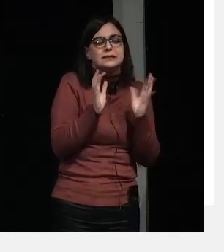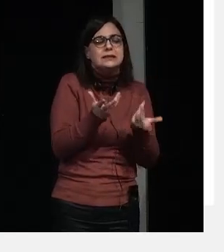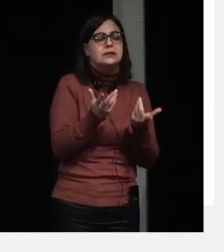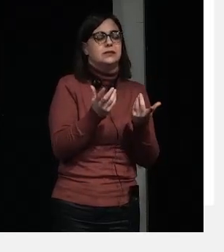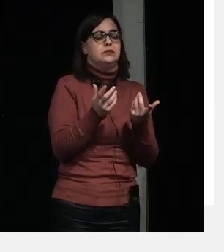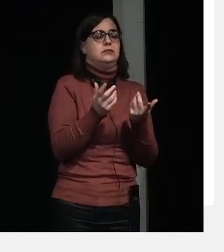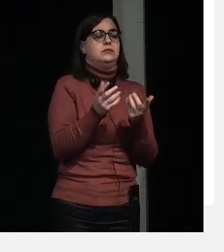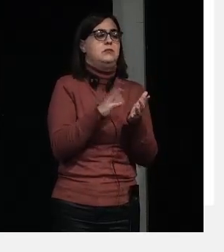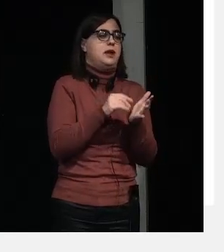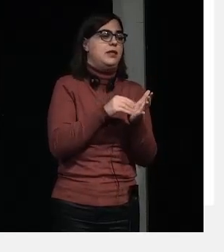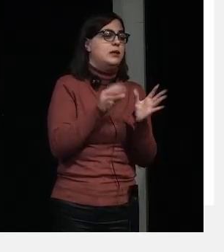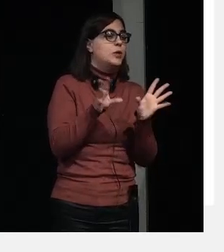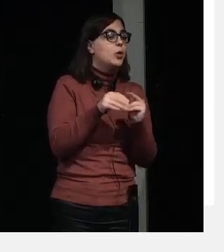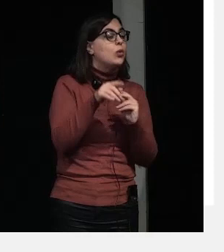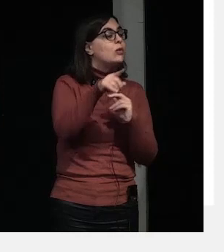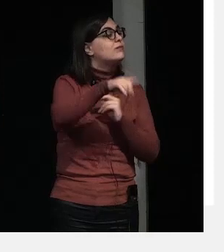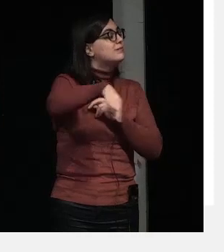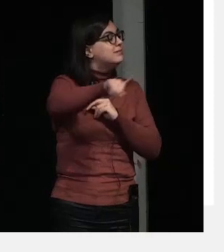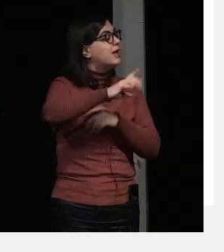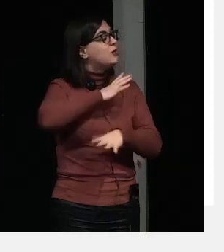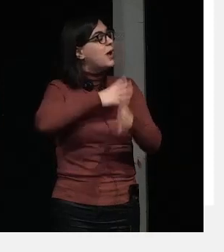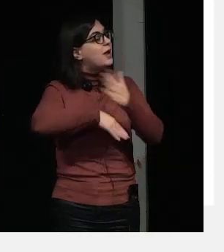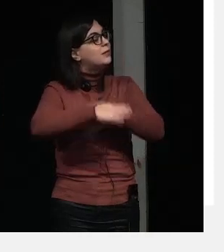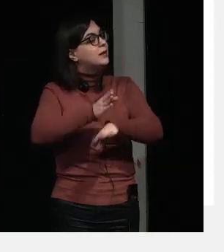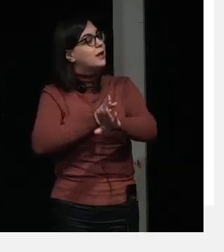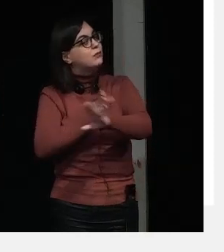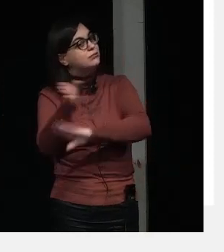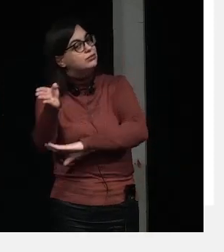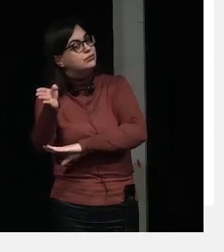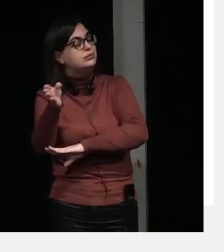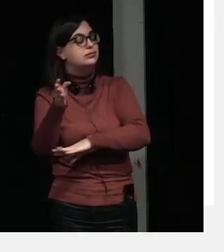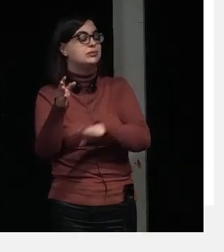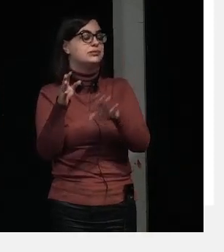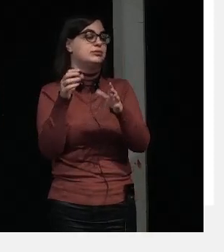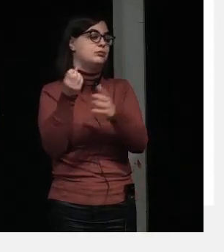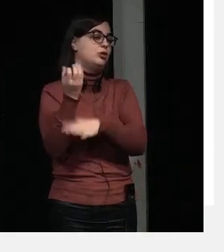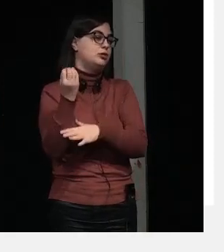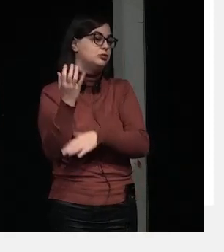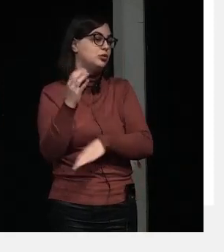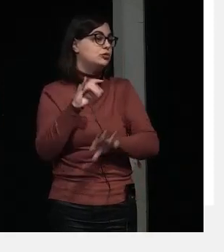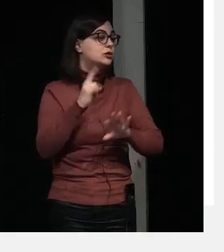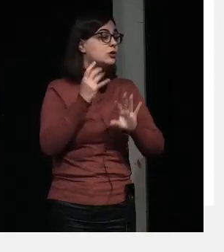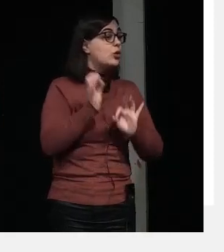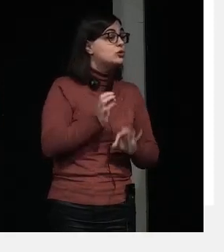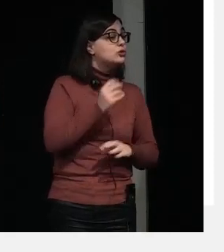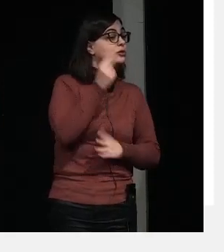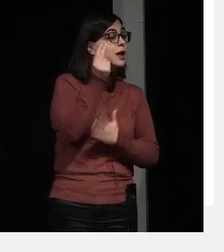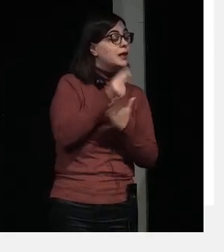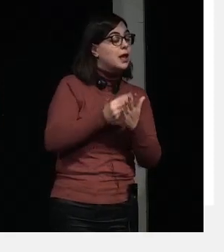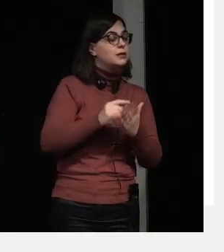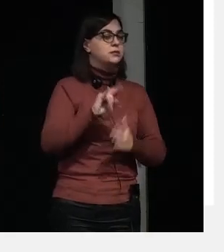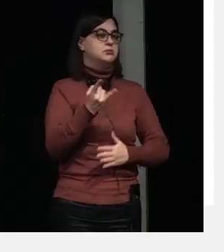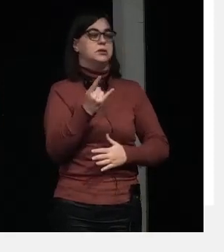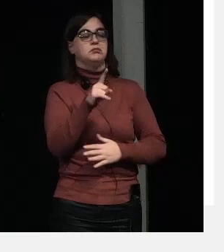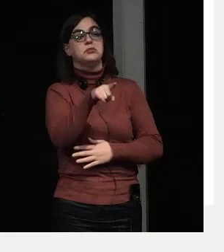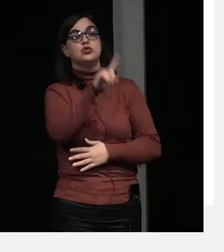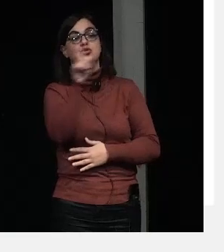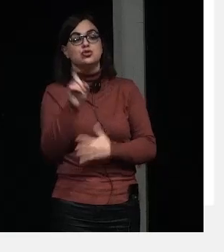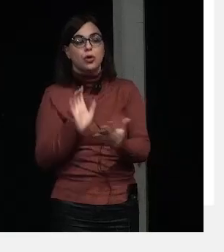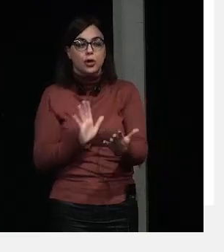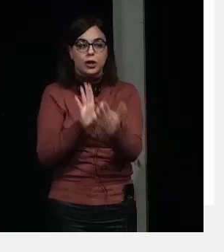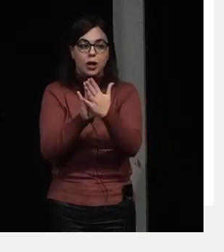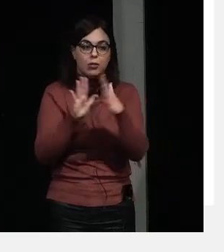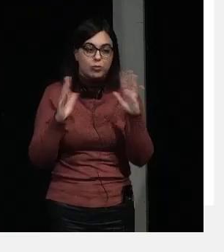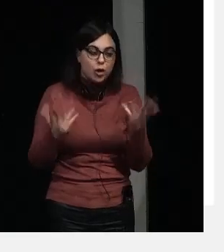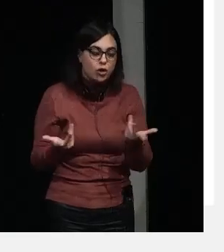θα προσεγγίσουν τον πολιτισμό και ως καλλιτέχνης εσείς, ή πώς θα προσεγγίσουν τη ζωή τους, πώς τα ίδια